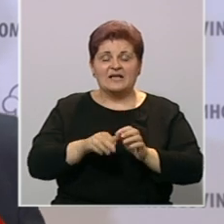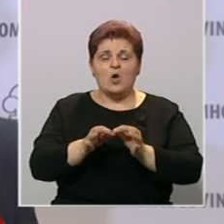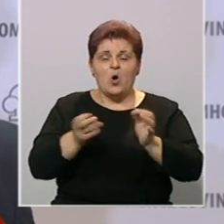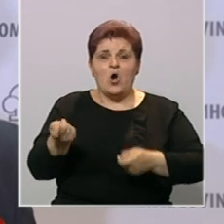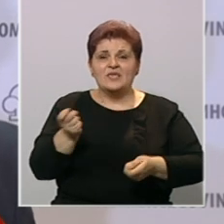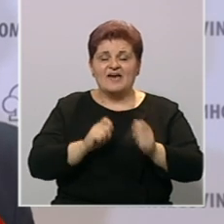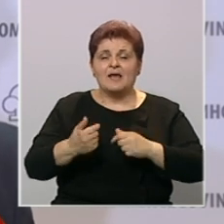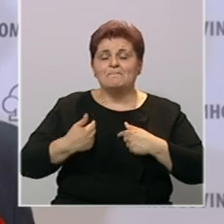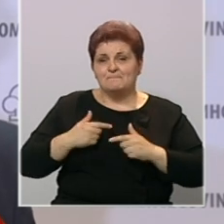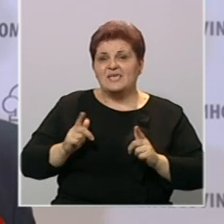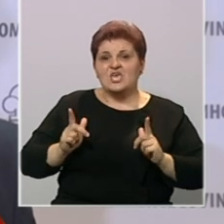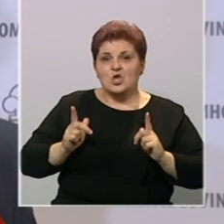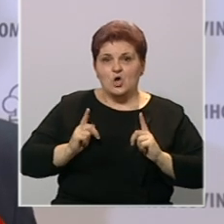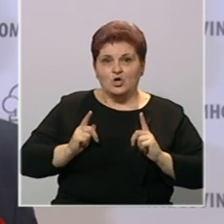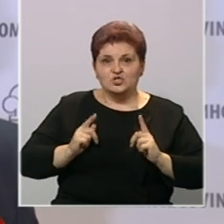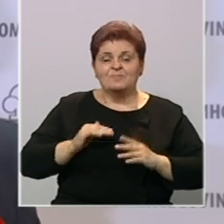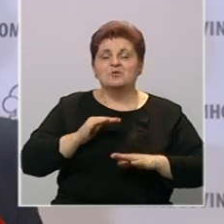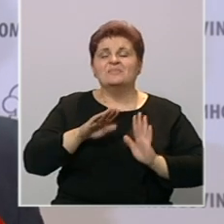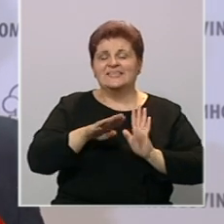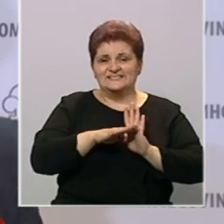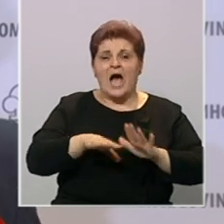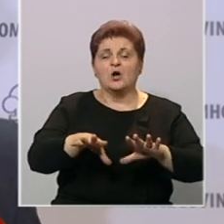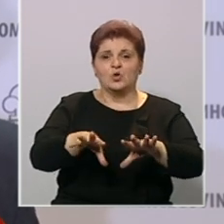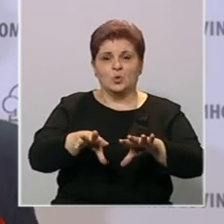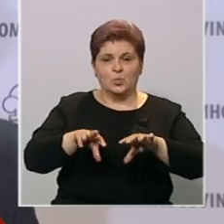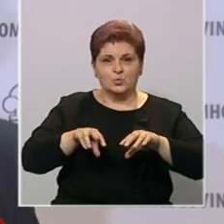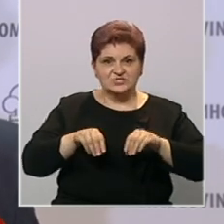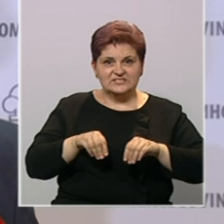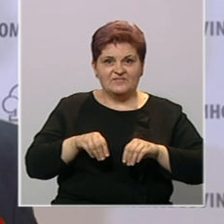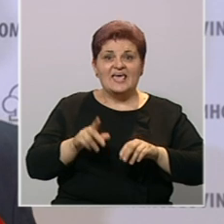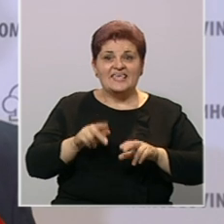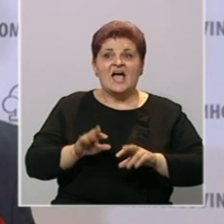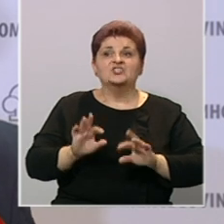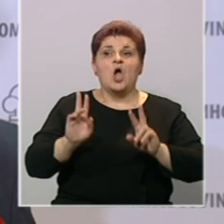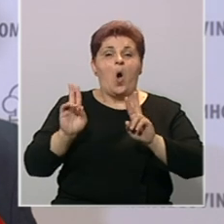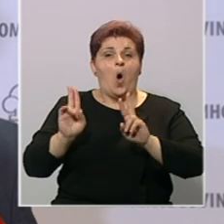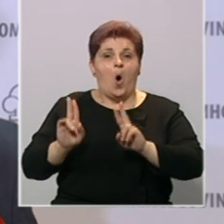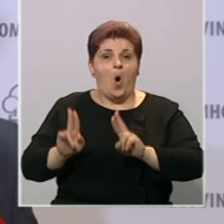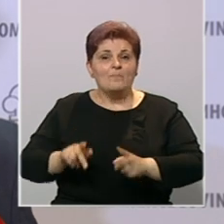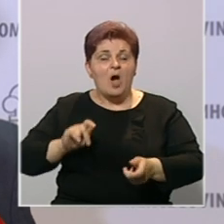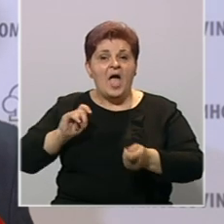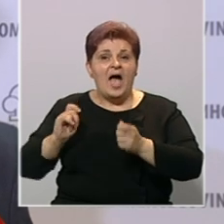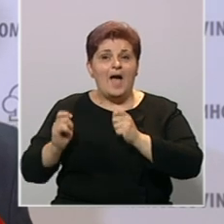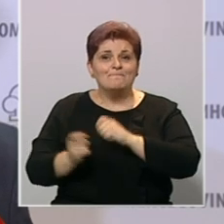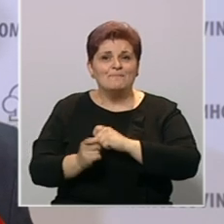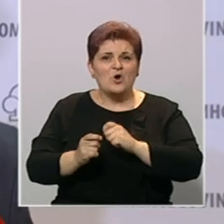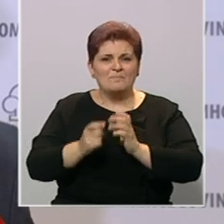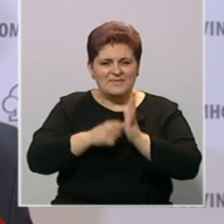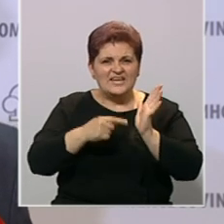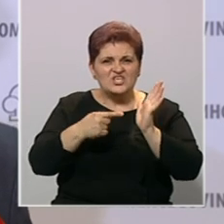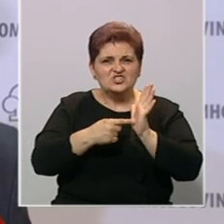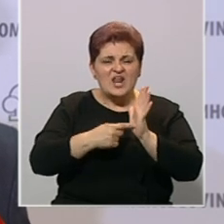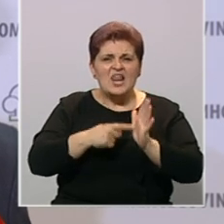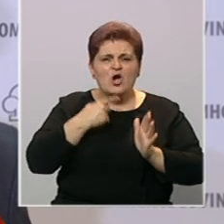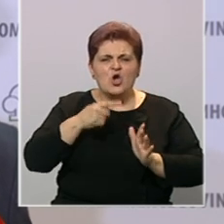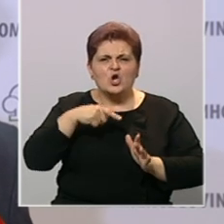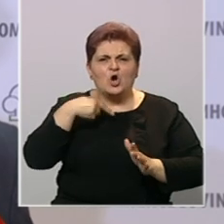Mi očekujemo da će zakon biti usvojen i da će omogućiti da se promijeni odredba koja govori